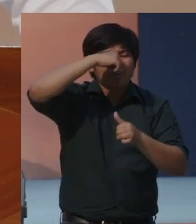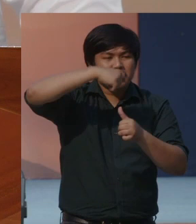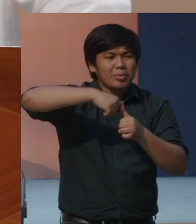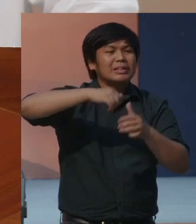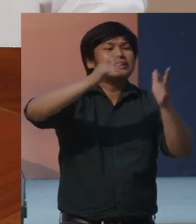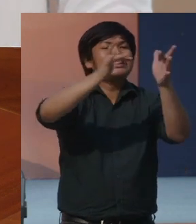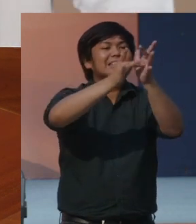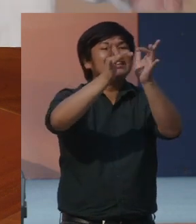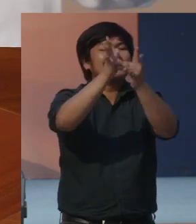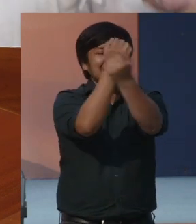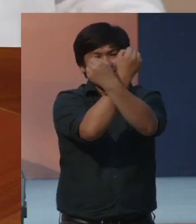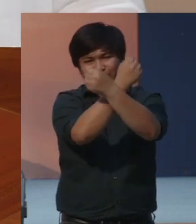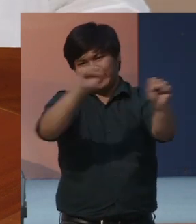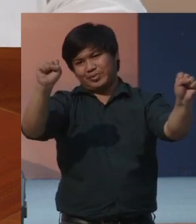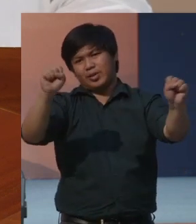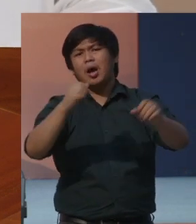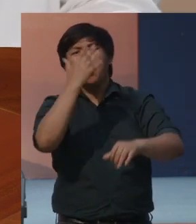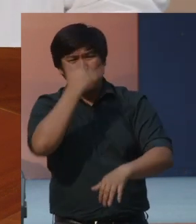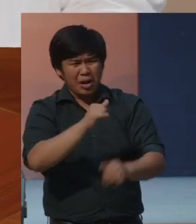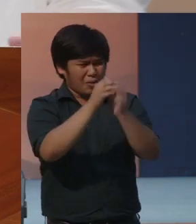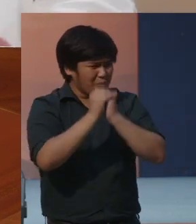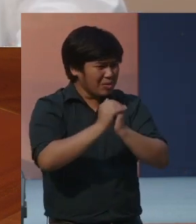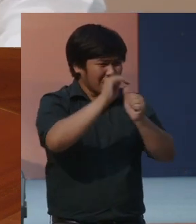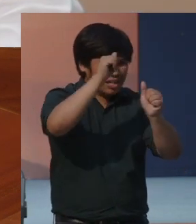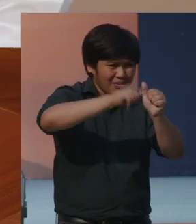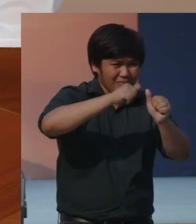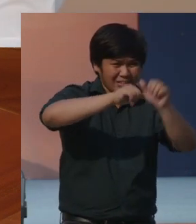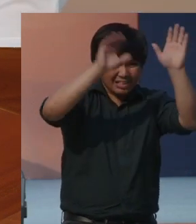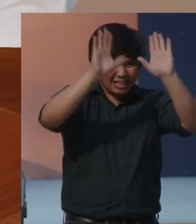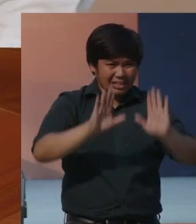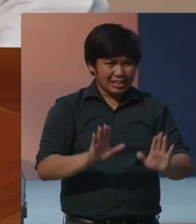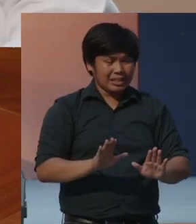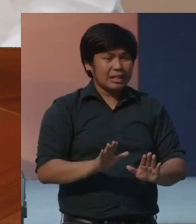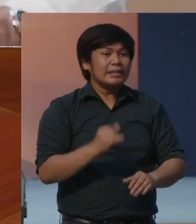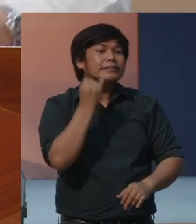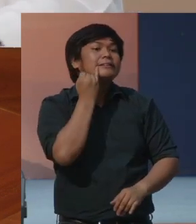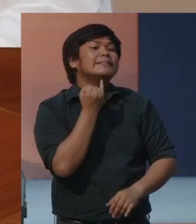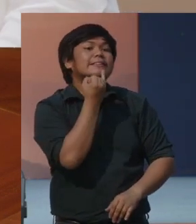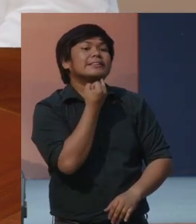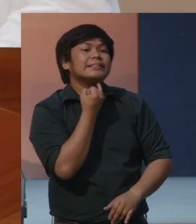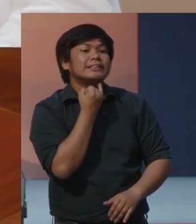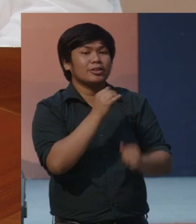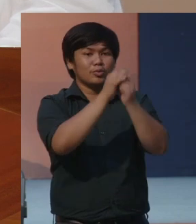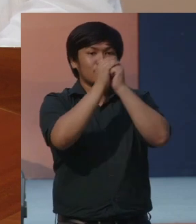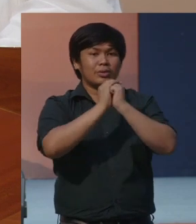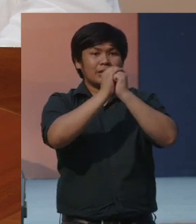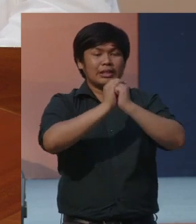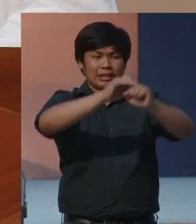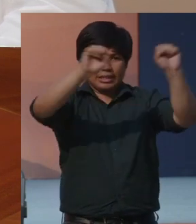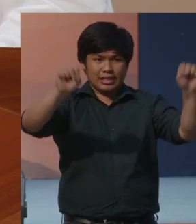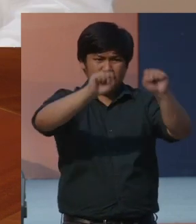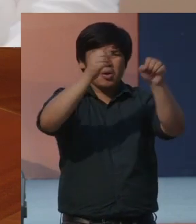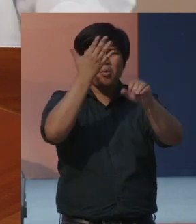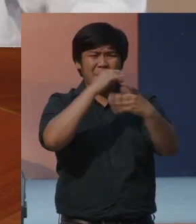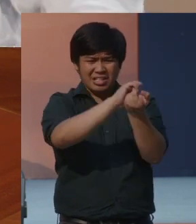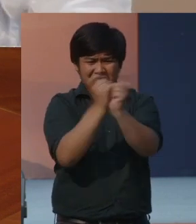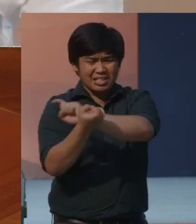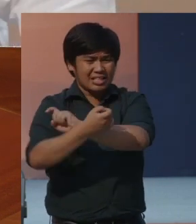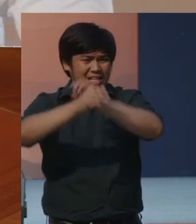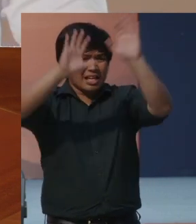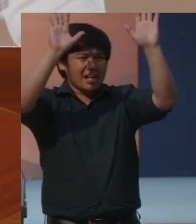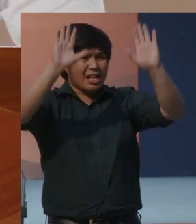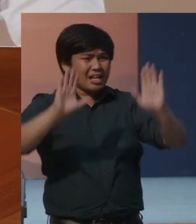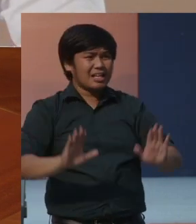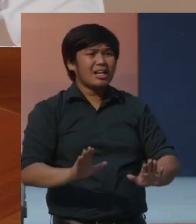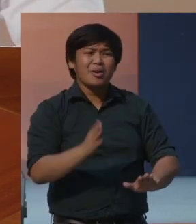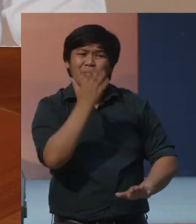tayo nag-worship every Sunday? Dati ang worship ng mga Hudyo ay sa Sabado. Bakit nilipat sa Linggo? Ang